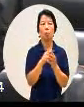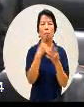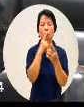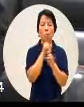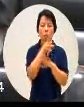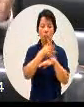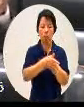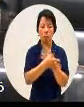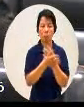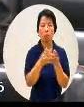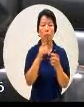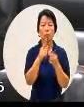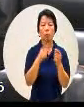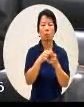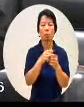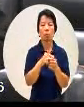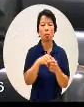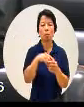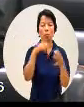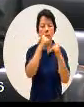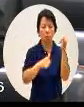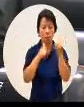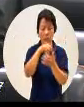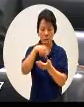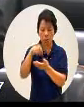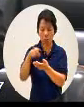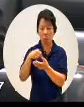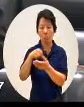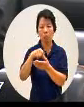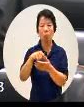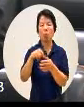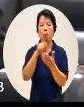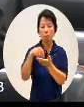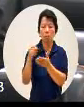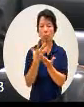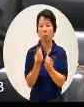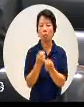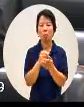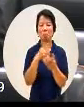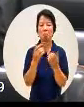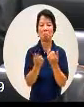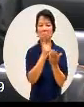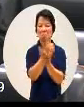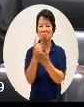我說呢因為歷史文獻不是這樣所以呢大家要支持我都會怕